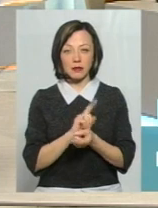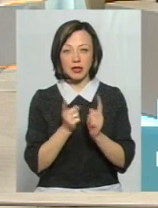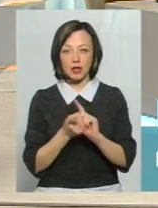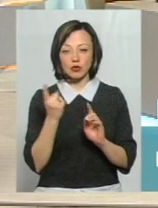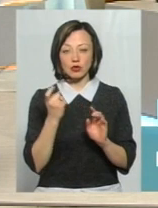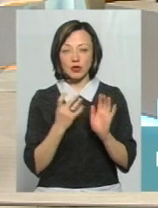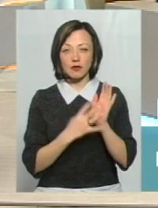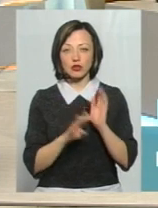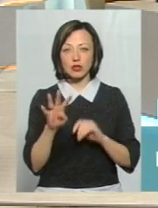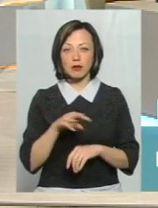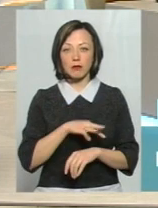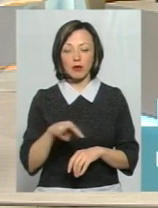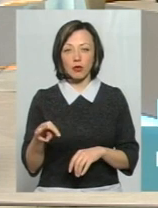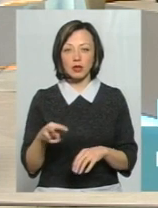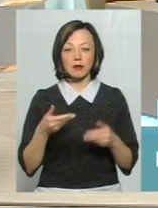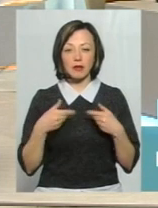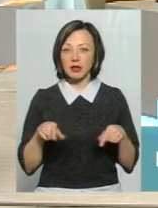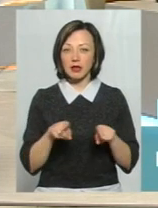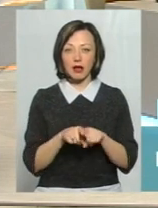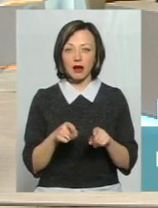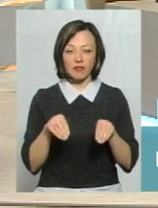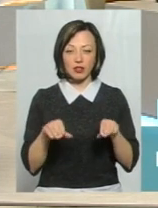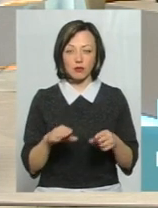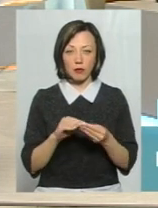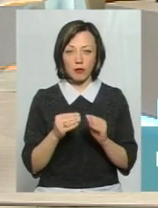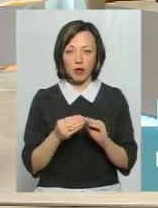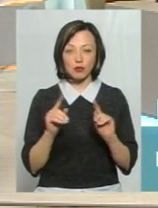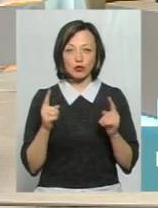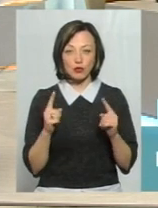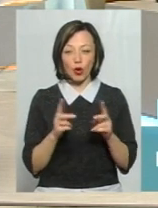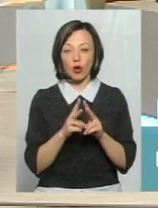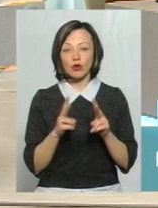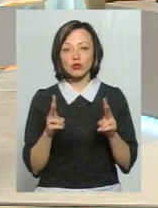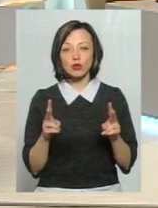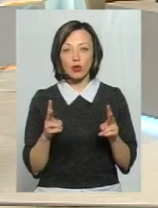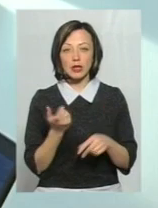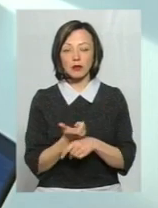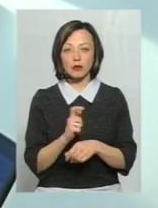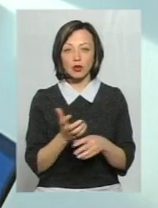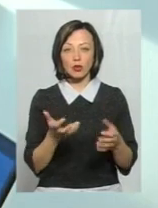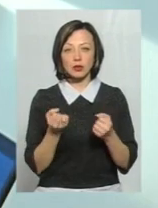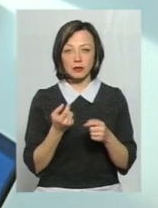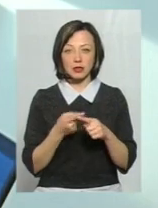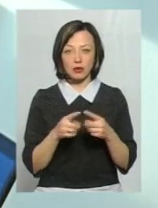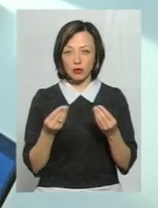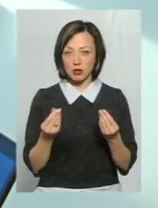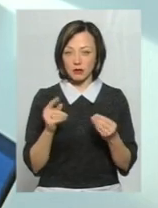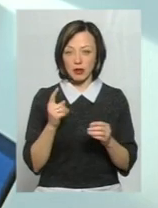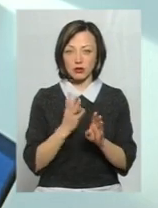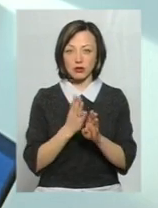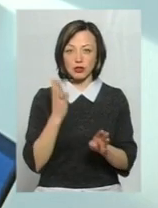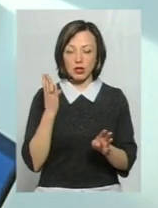ми практично не так багато вирішили проблем, тому що хто саме більше одержить цих коштів? Це, в першу чергу,